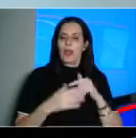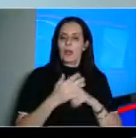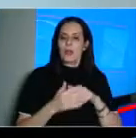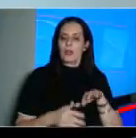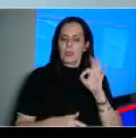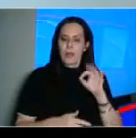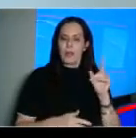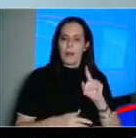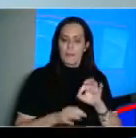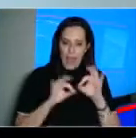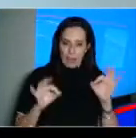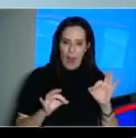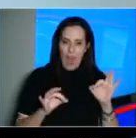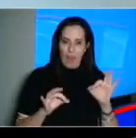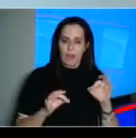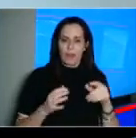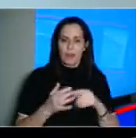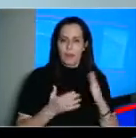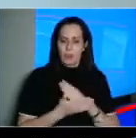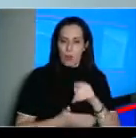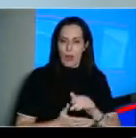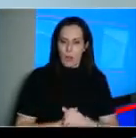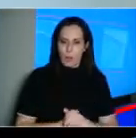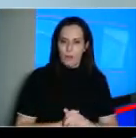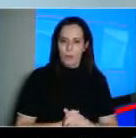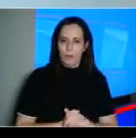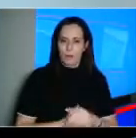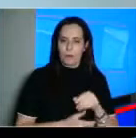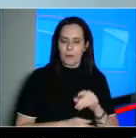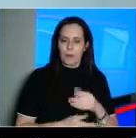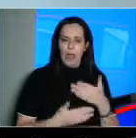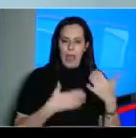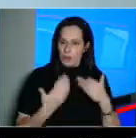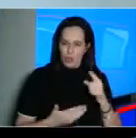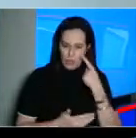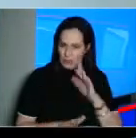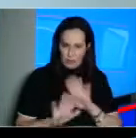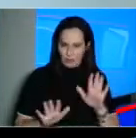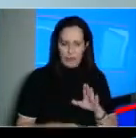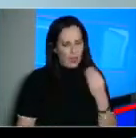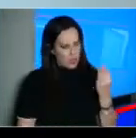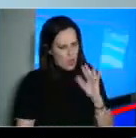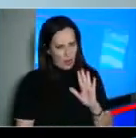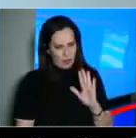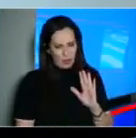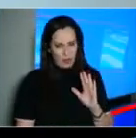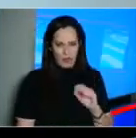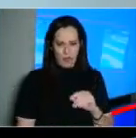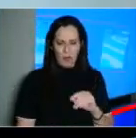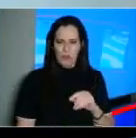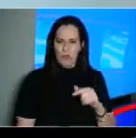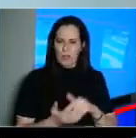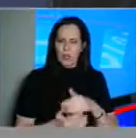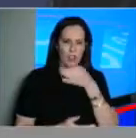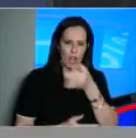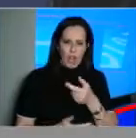הוא מלכתחילה מתכונן לו. איפה שלא תשים את היד? רגע, שנייה, בן. בשאלת התקיפות,